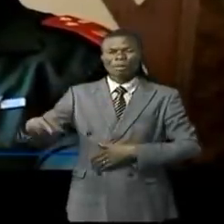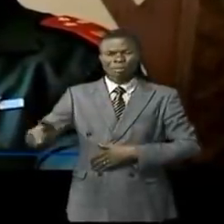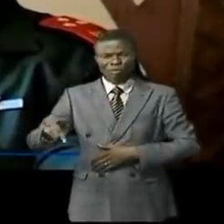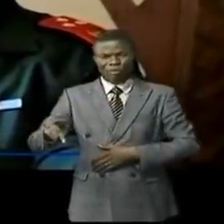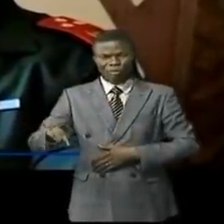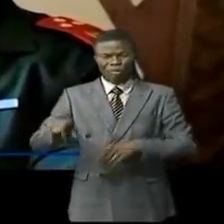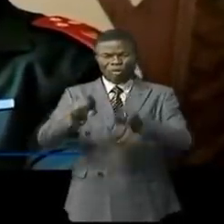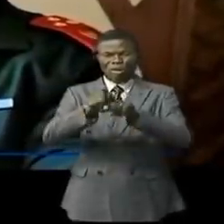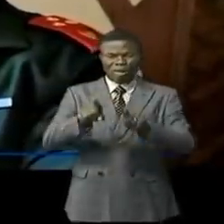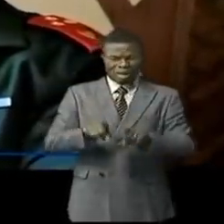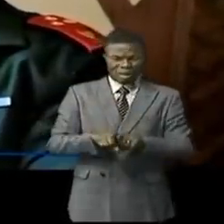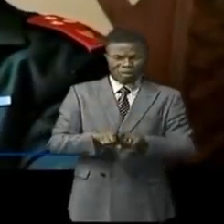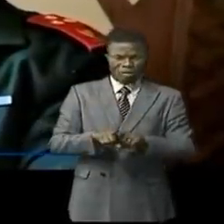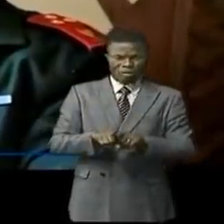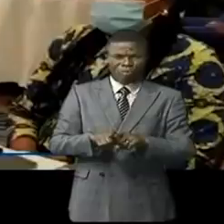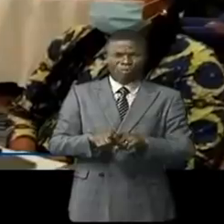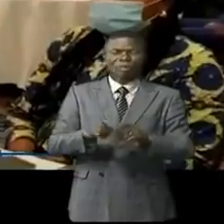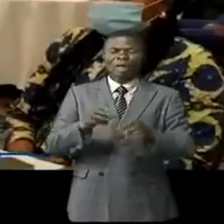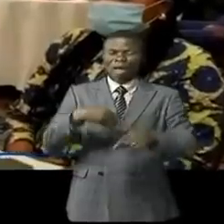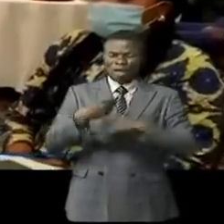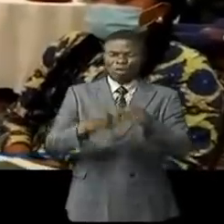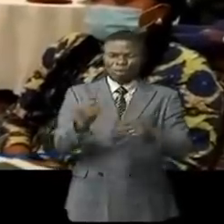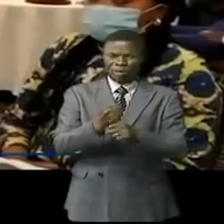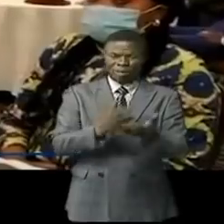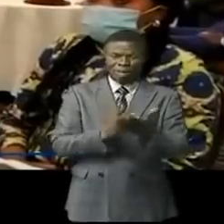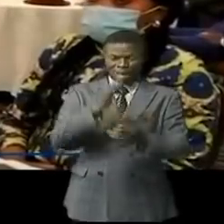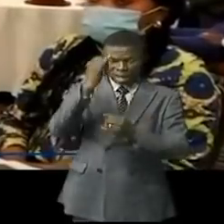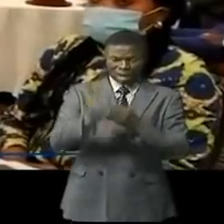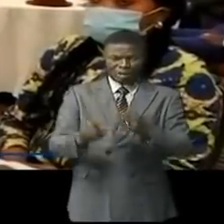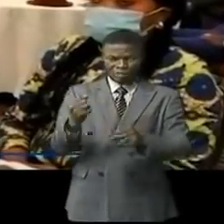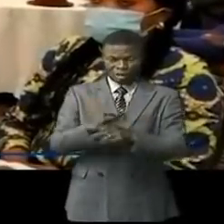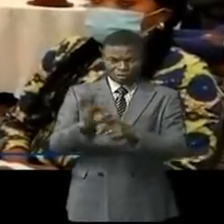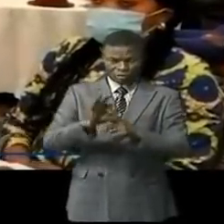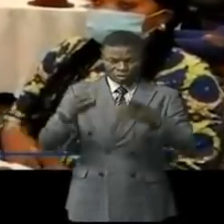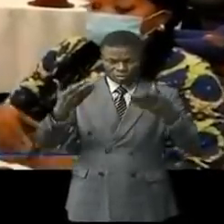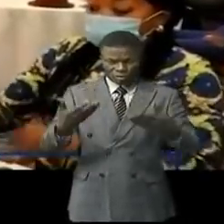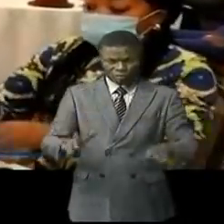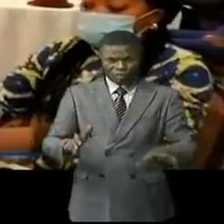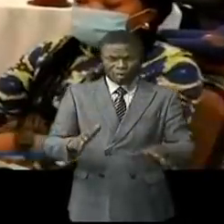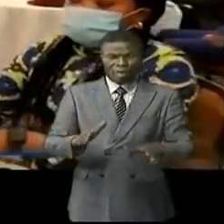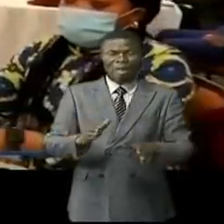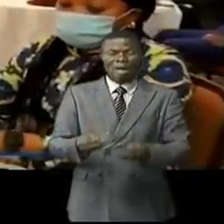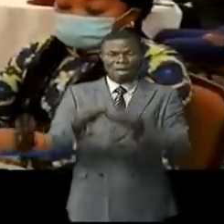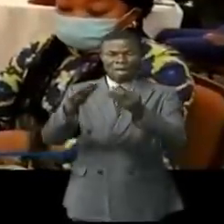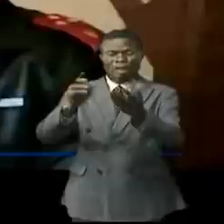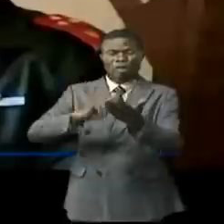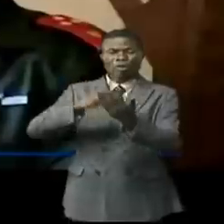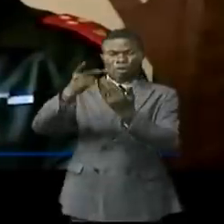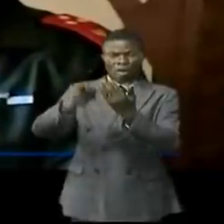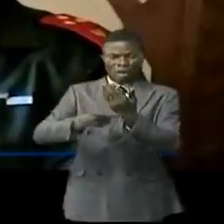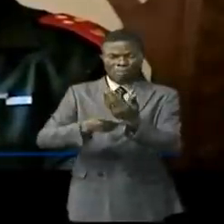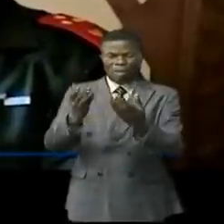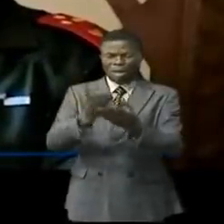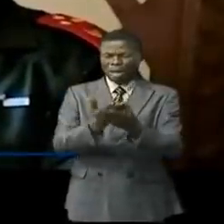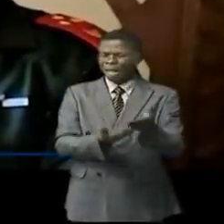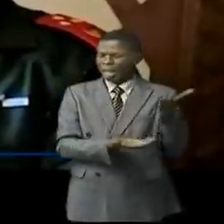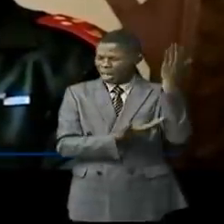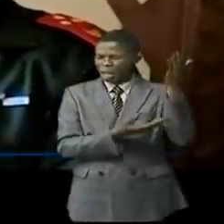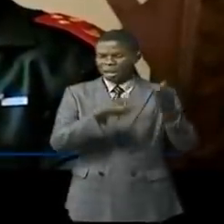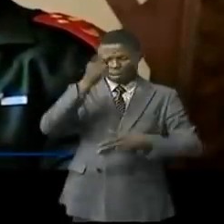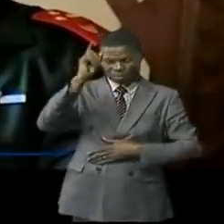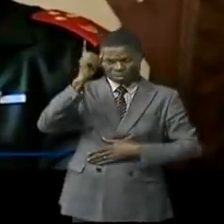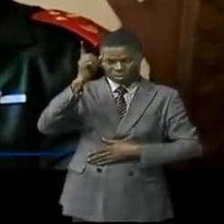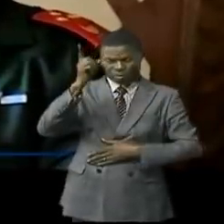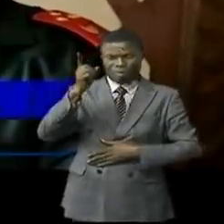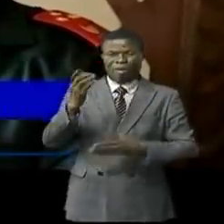ressources pour leur mise en œuvre. Et à la fin des travaux, la province devra disposer d'un plan d'action prioritaire, document